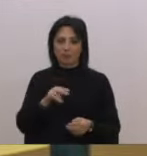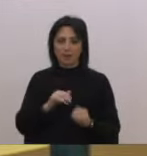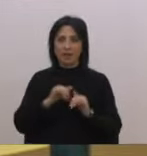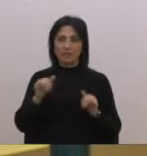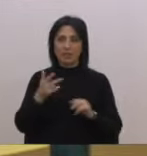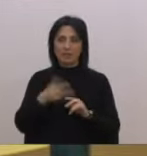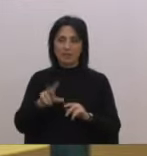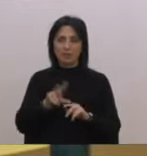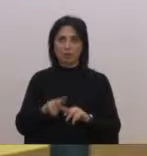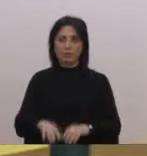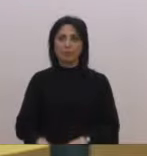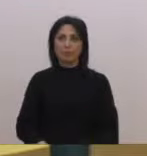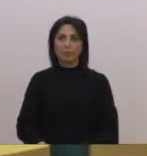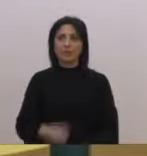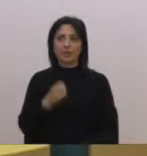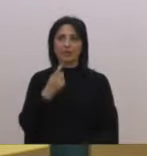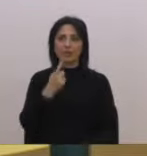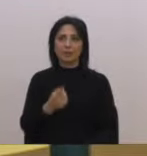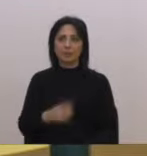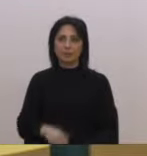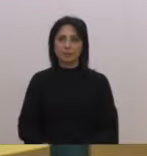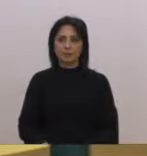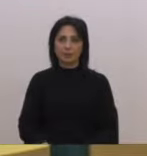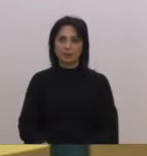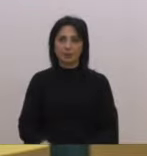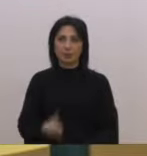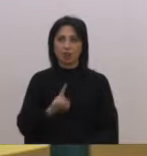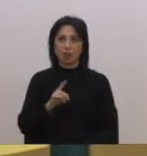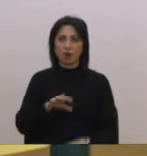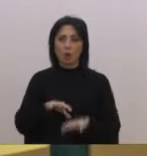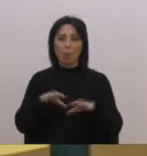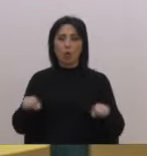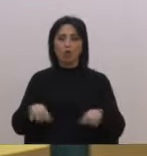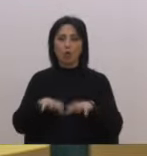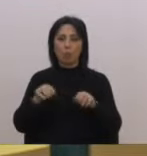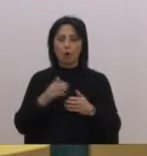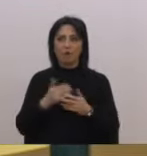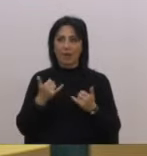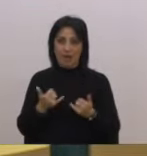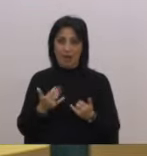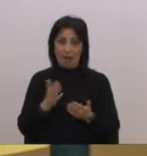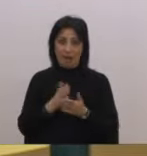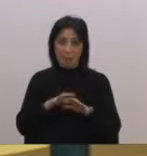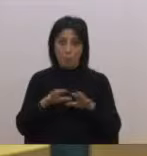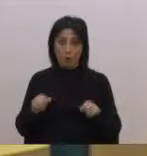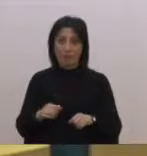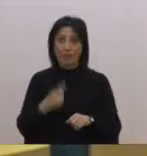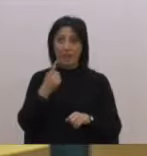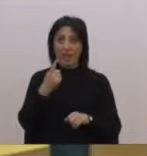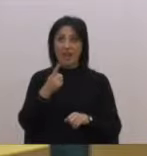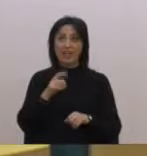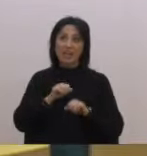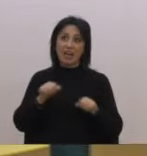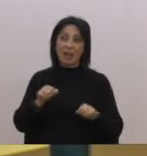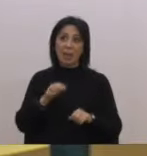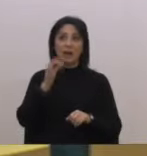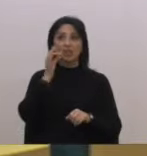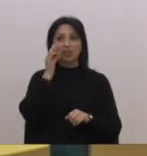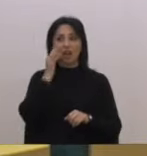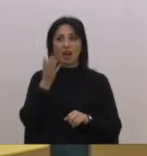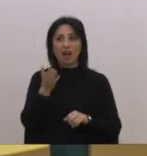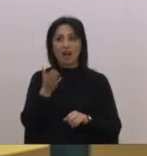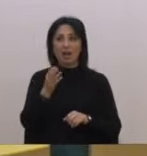șend. Ehla, kide, ertin. Ro, monopolie, bi, ariso. Ahla, aris, monopolie, bi. Ertin, imes, gaive, da, an șakari,